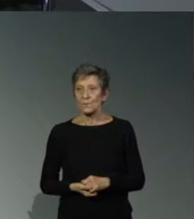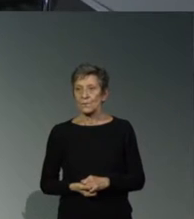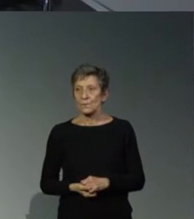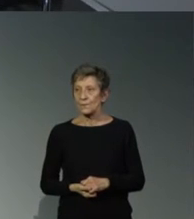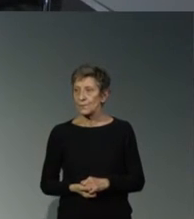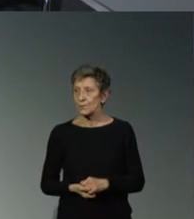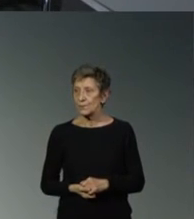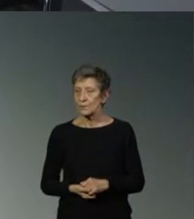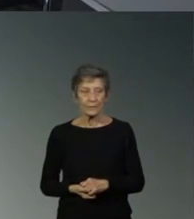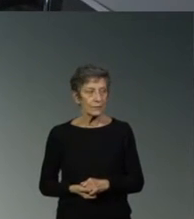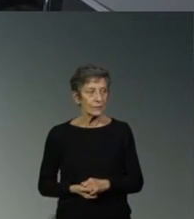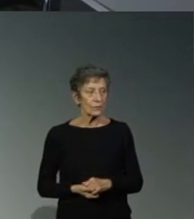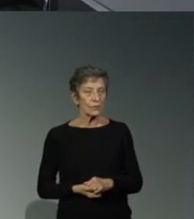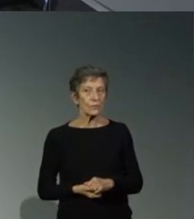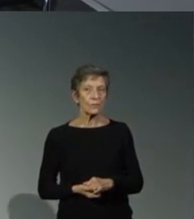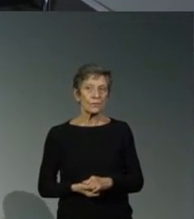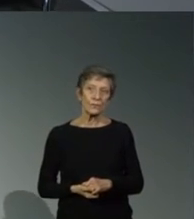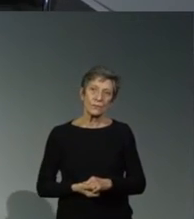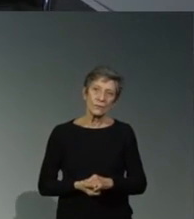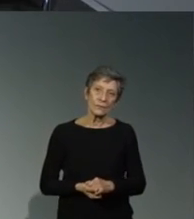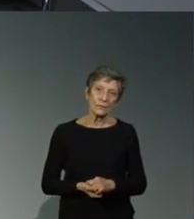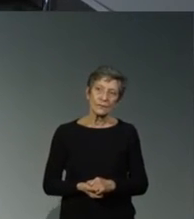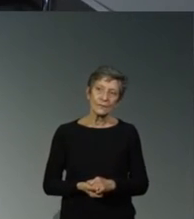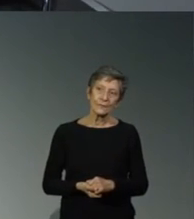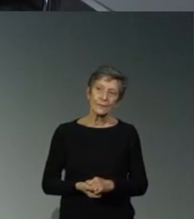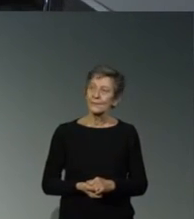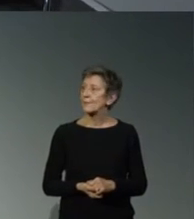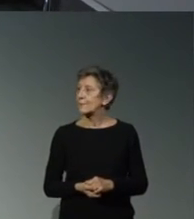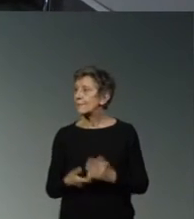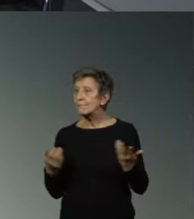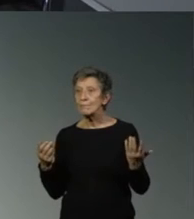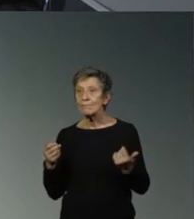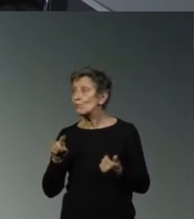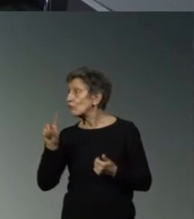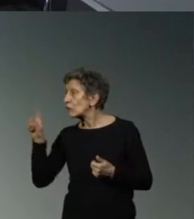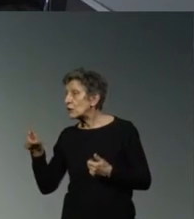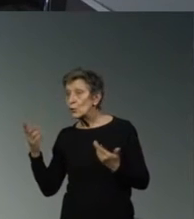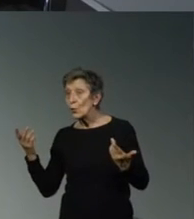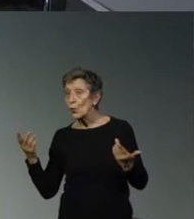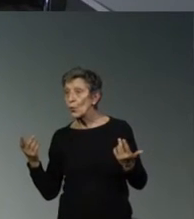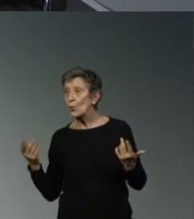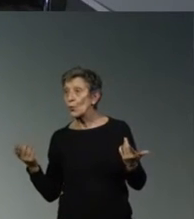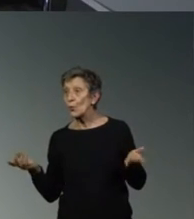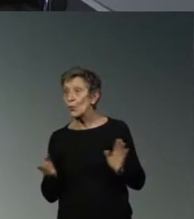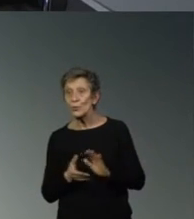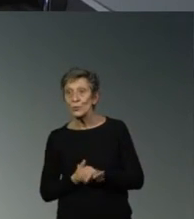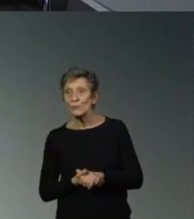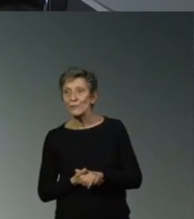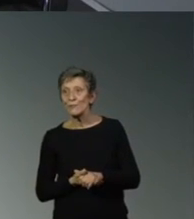N'hésitez pas. Questions ou réactions sur ce qu'on a dit, sur les romans, si vous les avez lus.